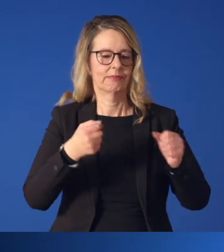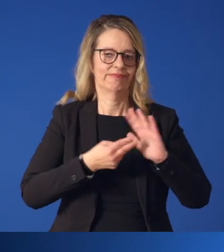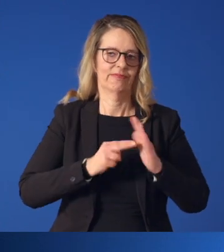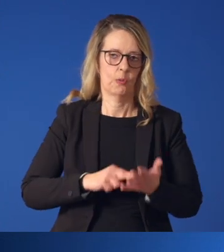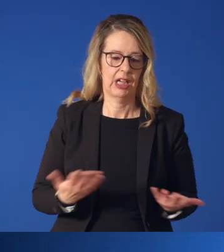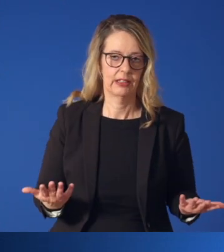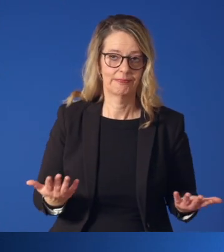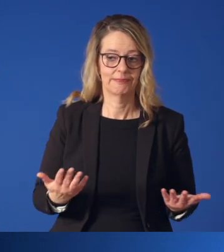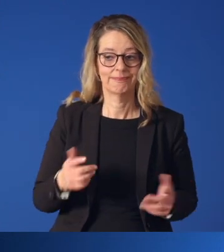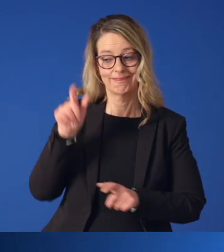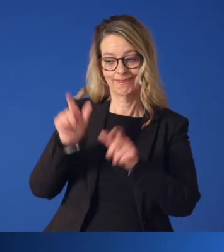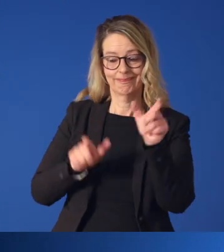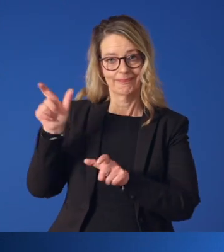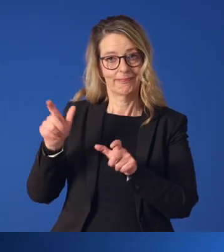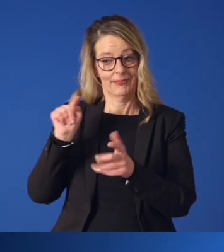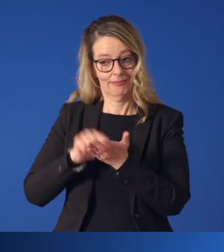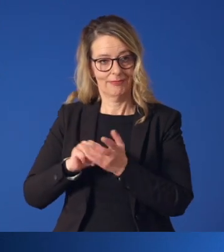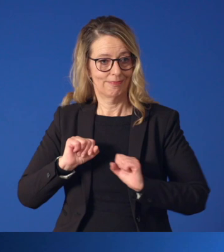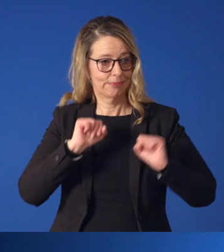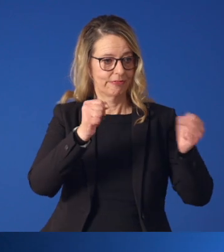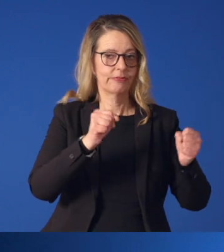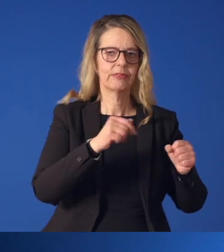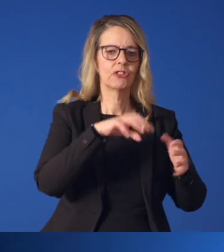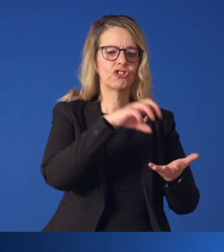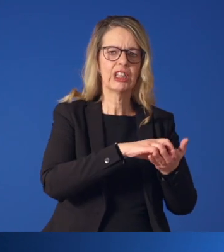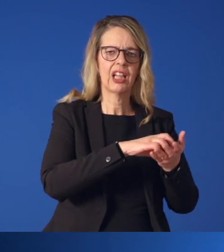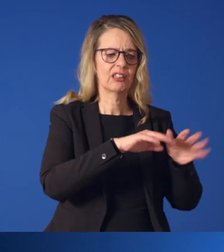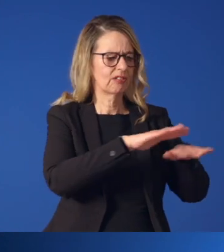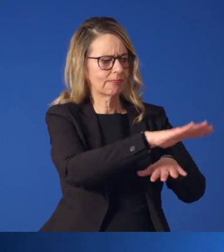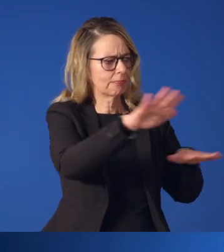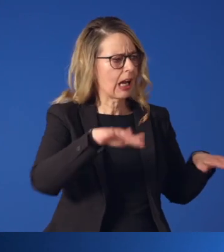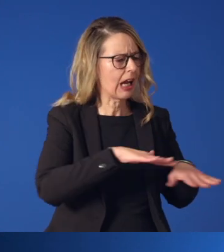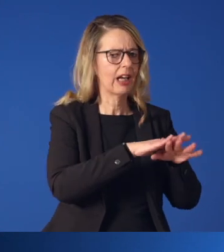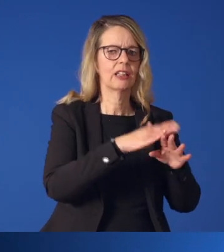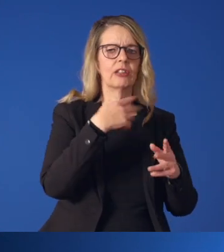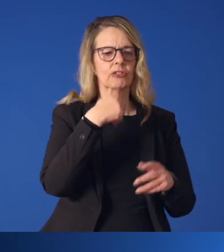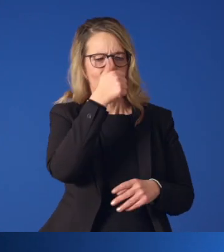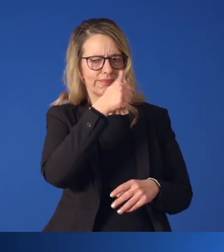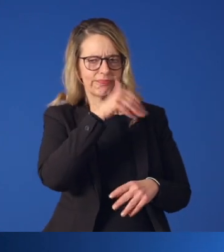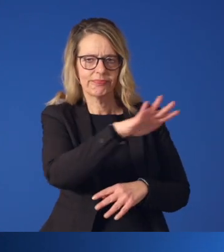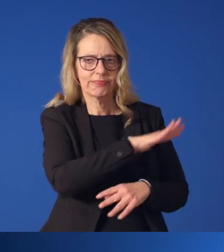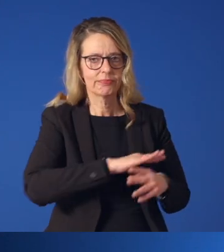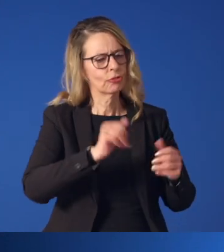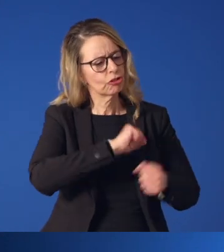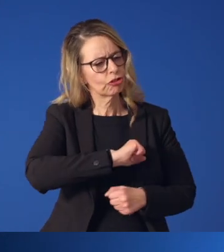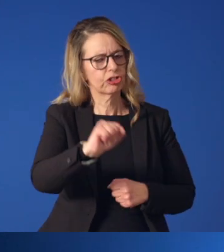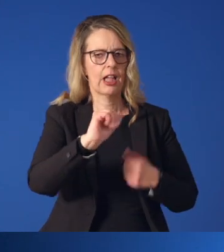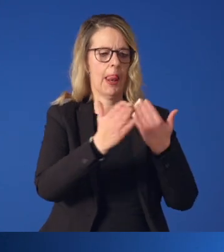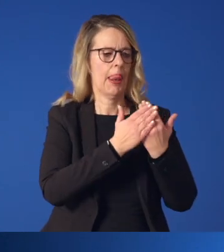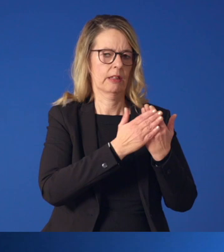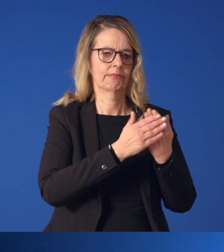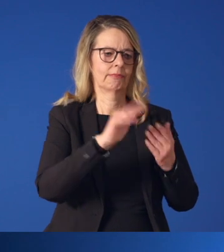Mit ihr sollen auf städtischen Flächen und Gebäuden Schmierereien innerhalb kürzester Zeit fachgerecht